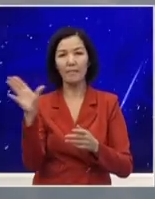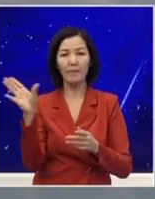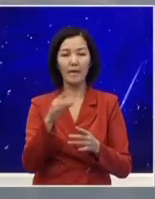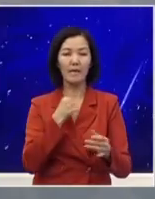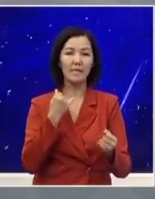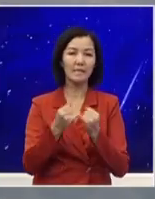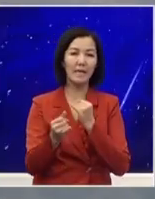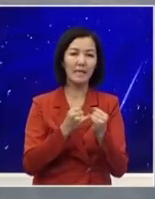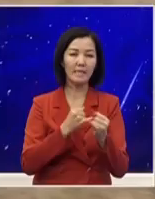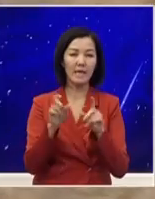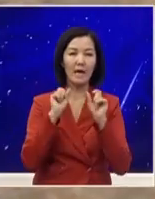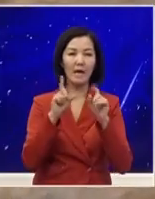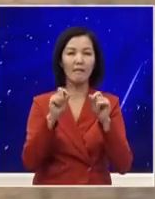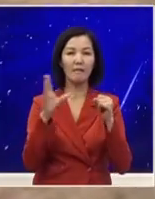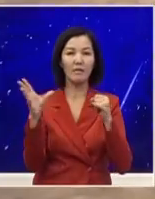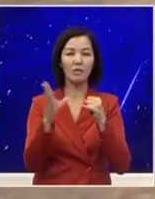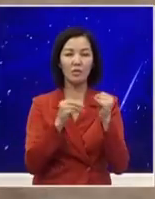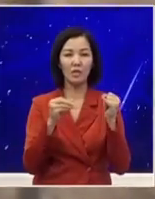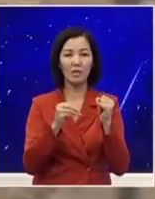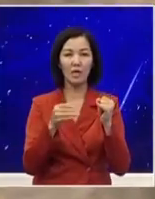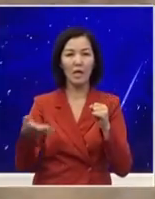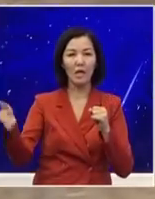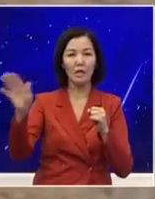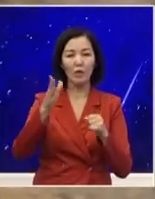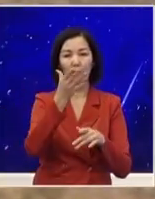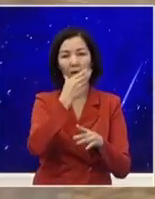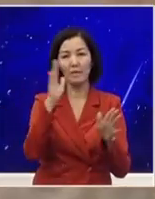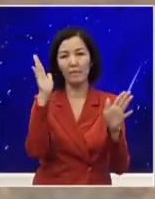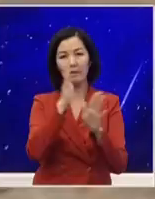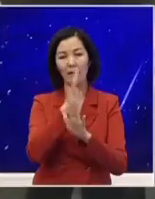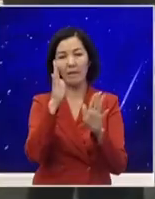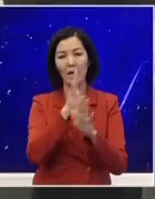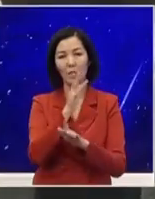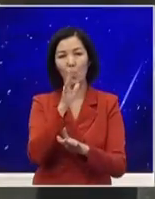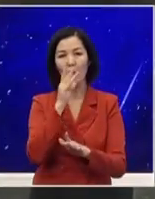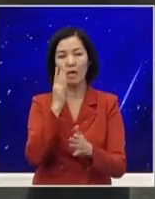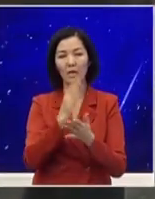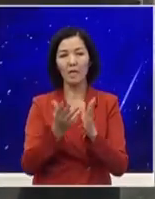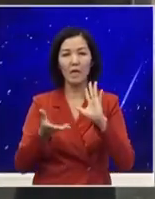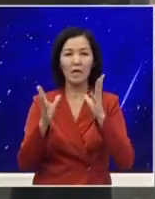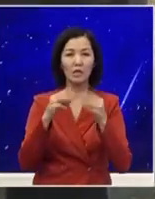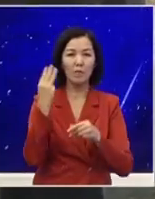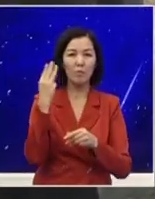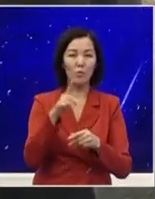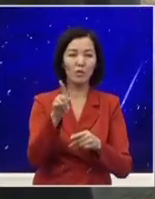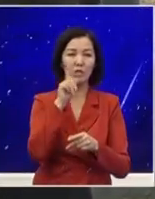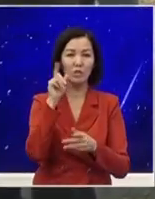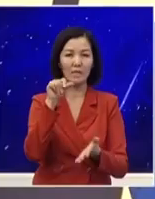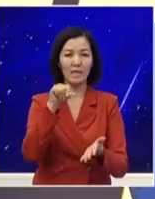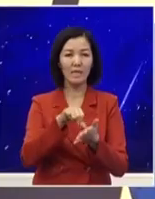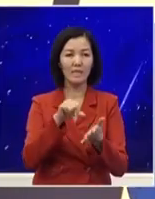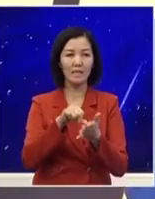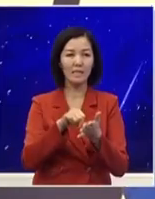жапыраққа толып, алтын түстіс тау табиғатының суреттей сұлу бейнеге енген шағы бұл. Озын саны 30-ға жуық жас дроншы